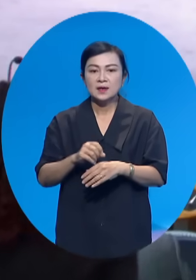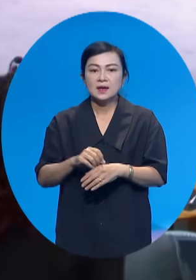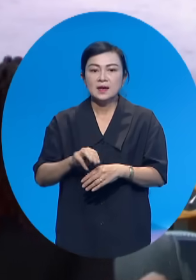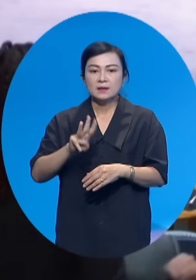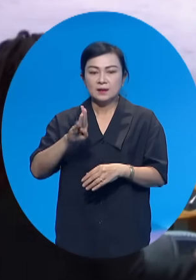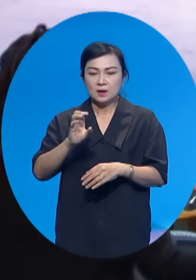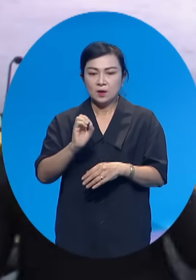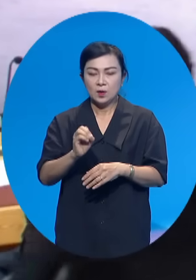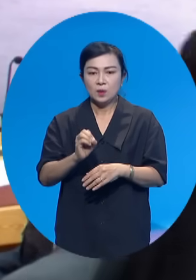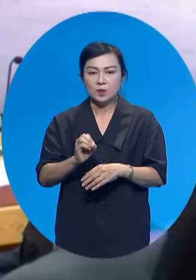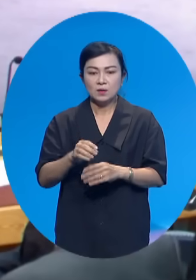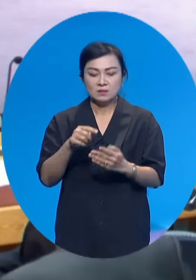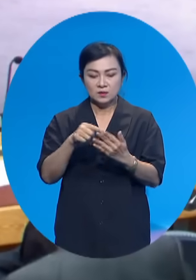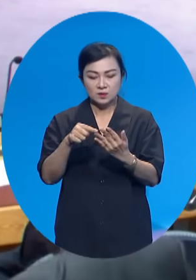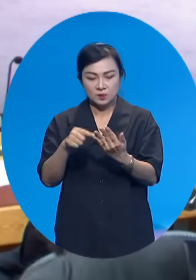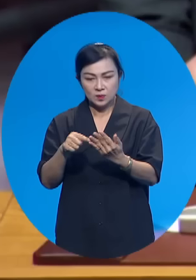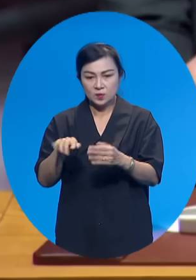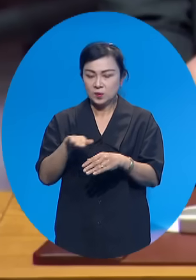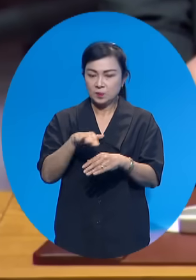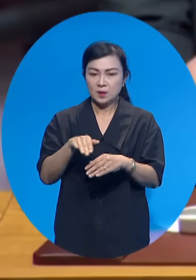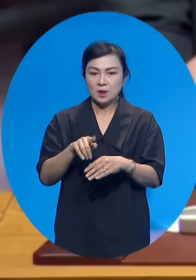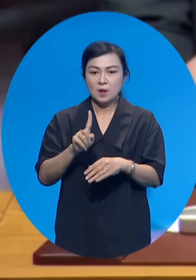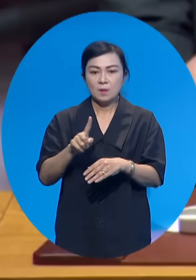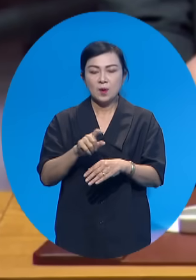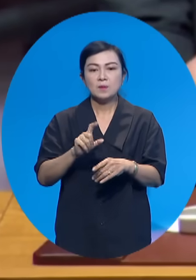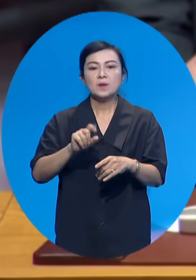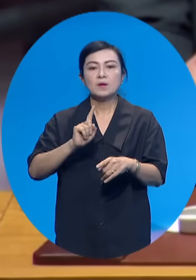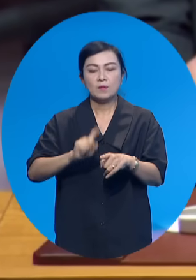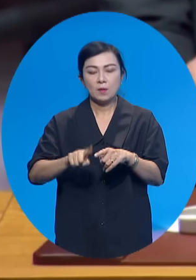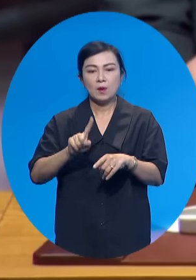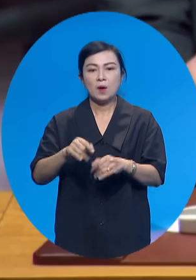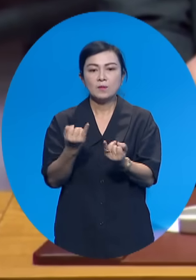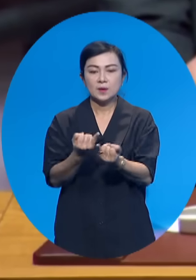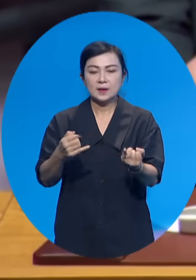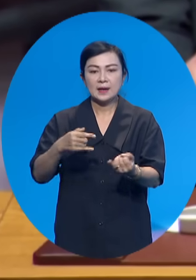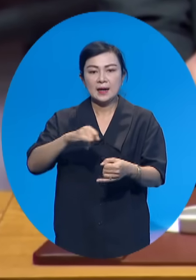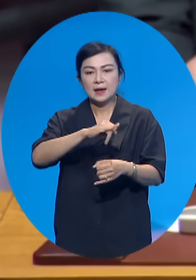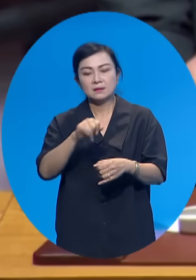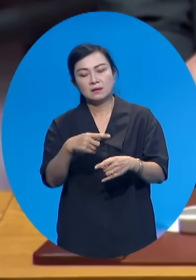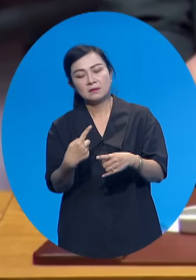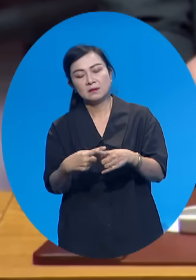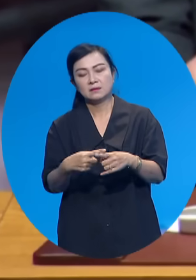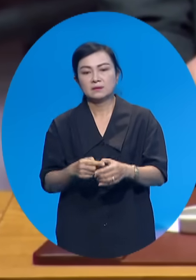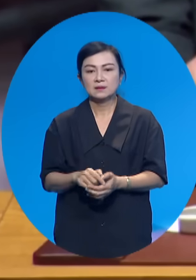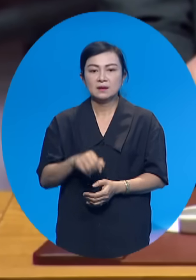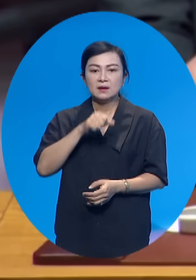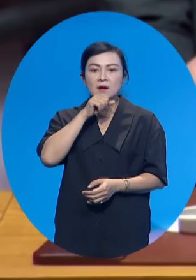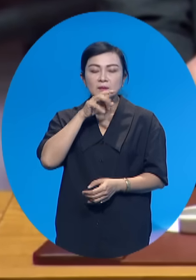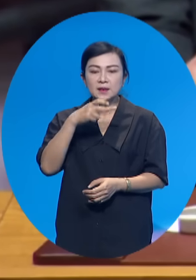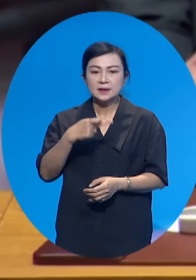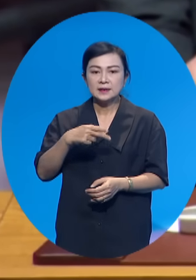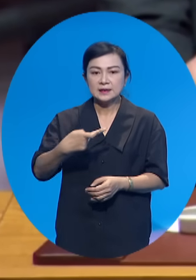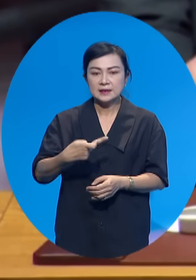Who đưa ra thống kê Trung bình cứ mỗi 10 phút lại có một trẻ em ở dãy gaza thiệt mạ ông teros